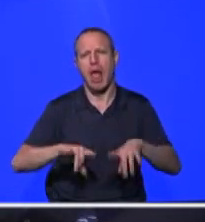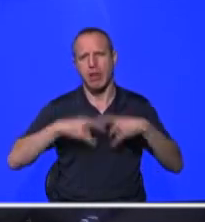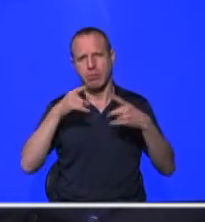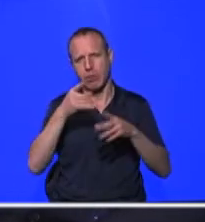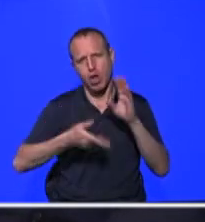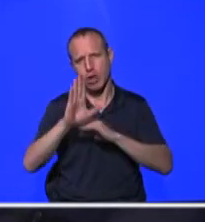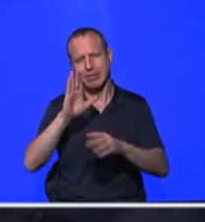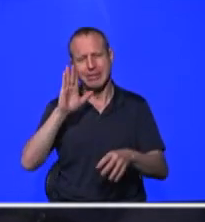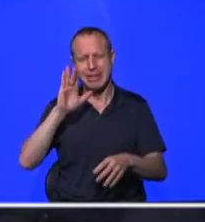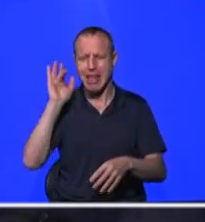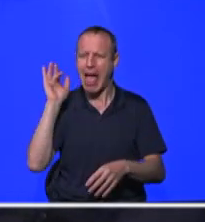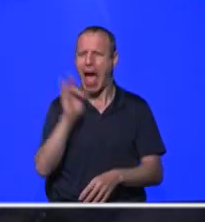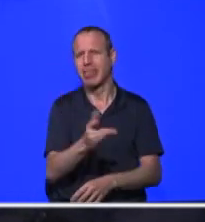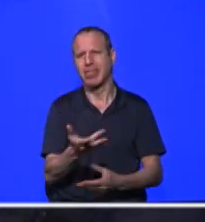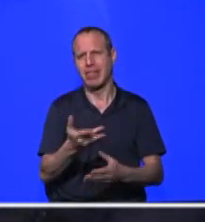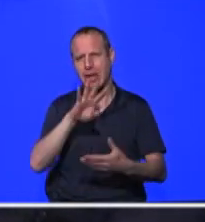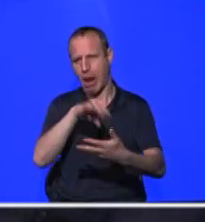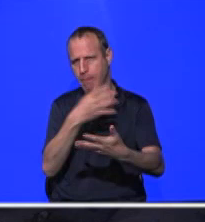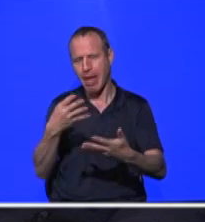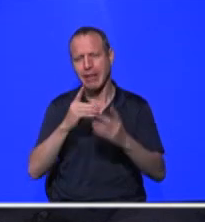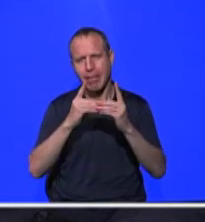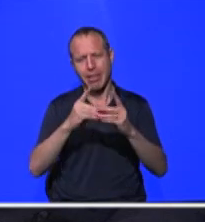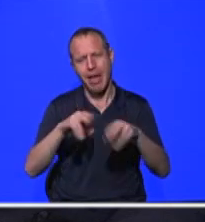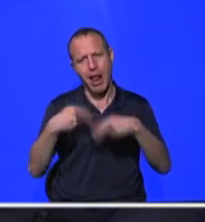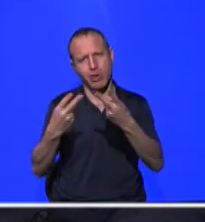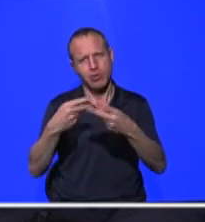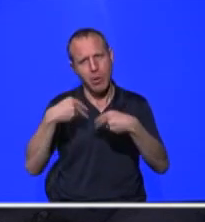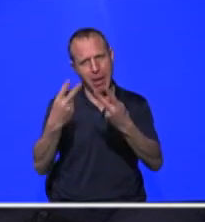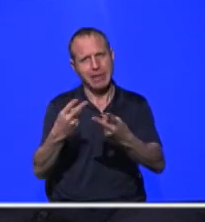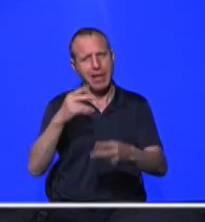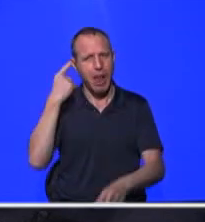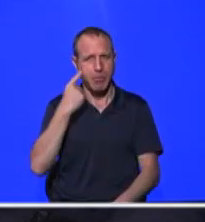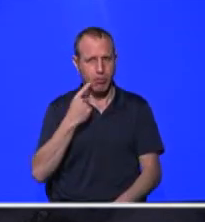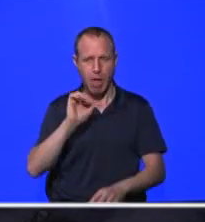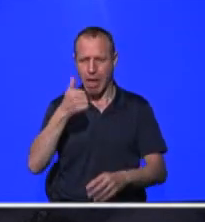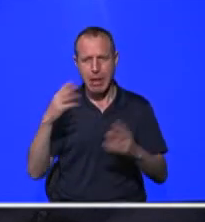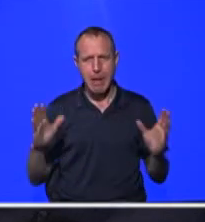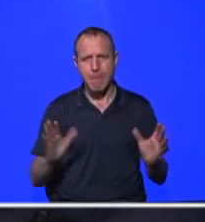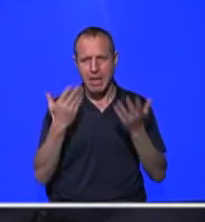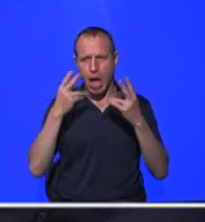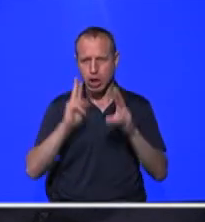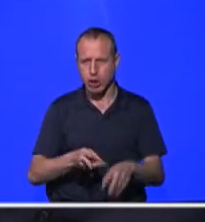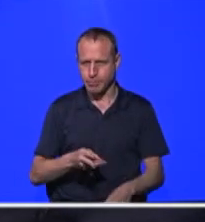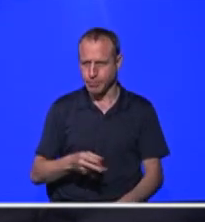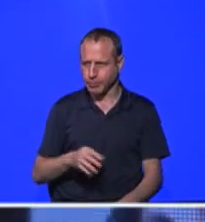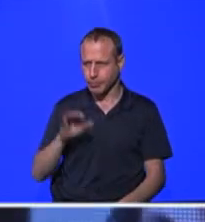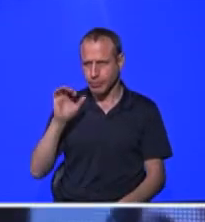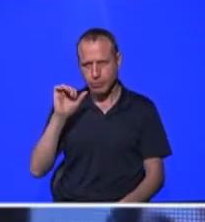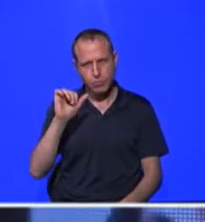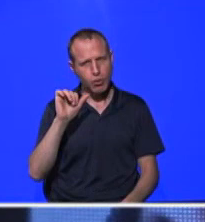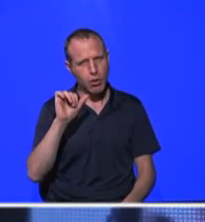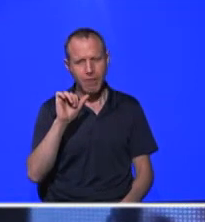אז הדרך לחזור בחזרה לפשע היא הכי מהירה שיש. אופרי, כמה קל